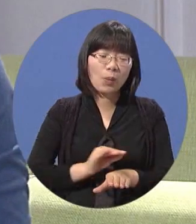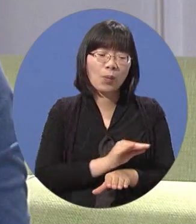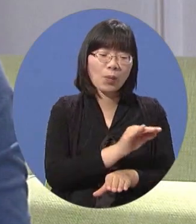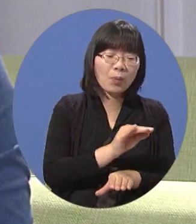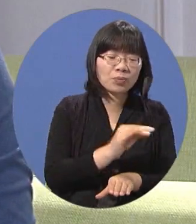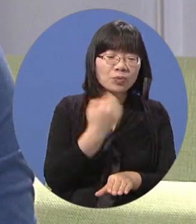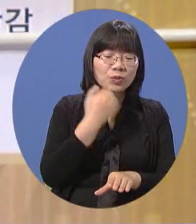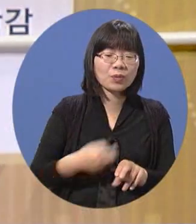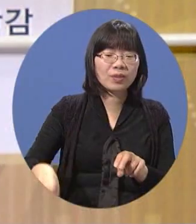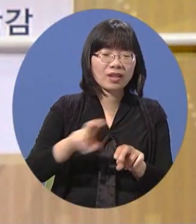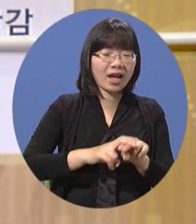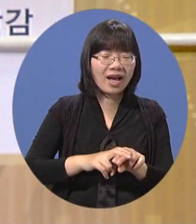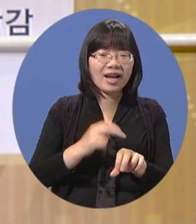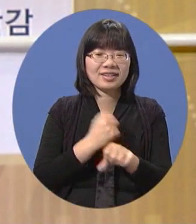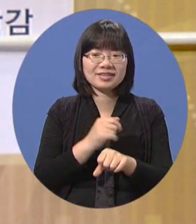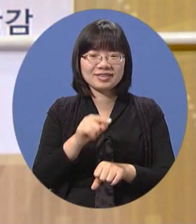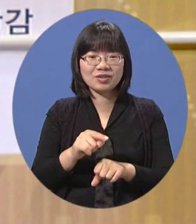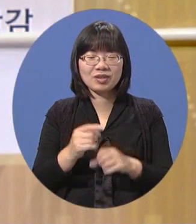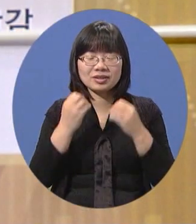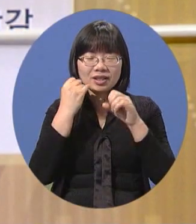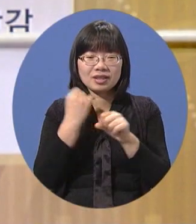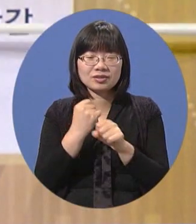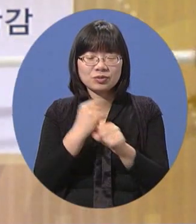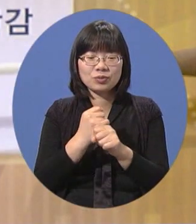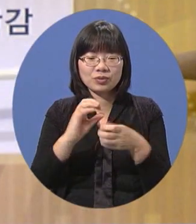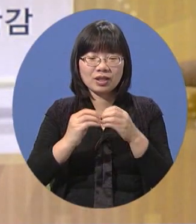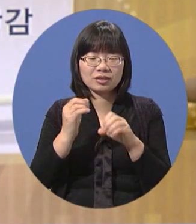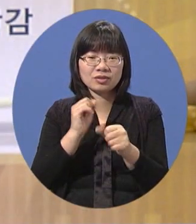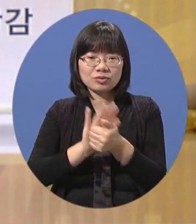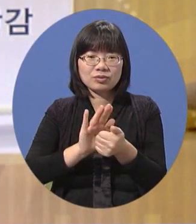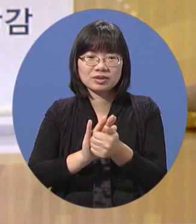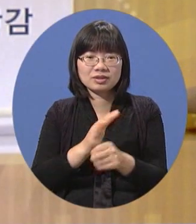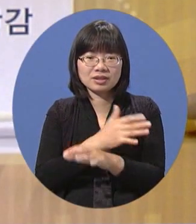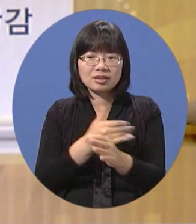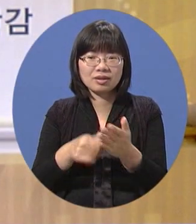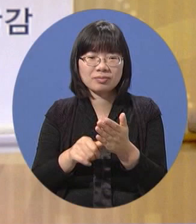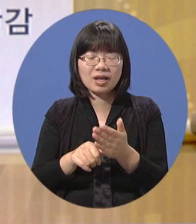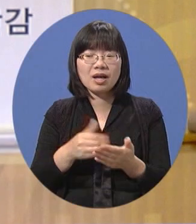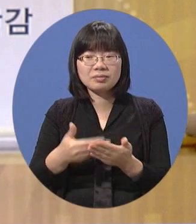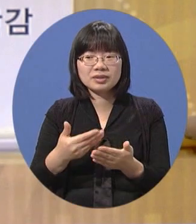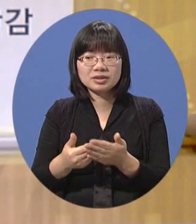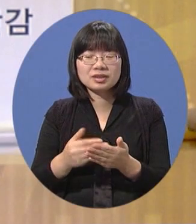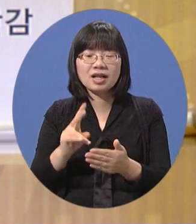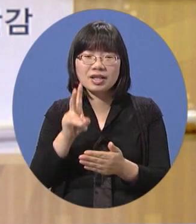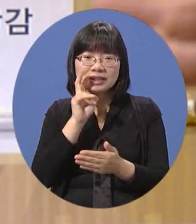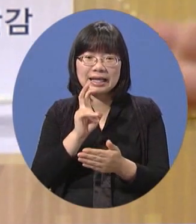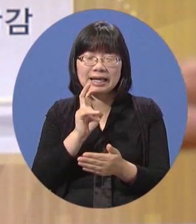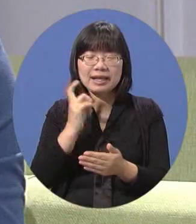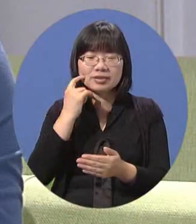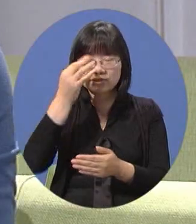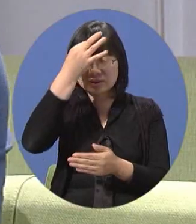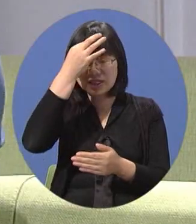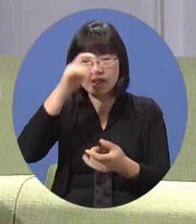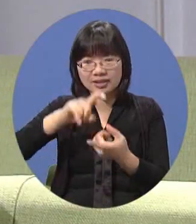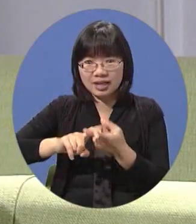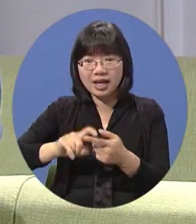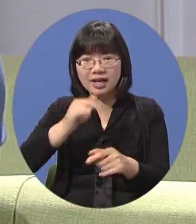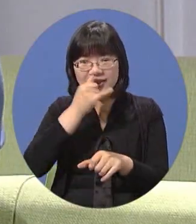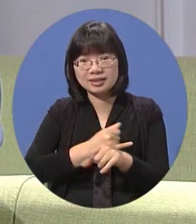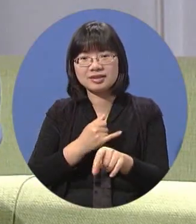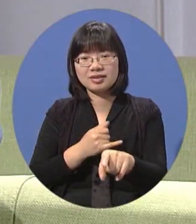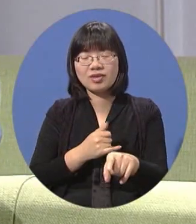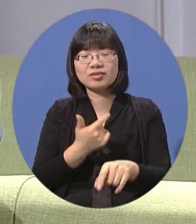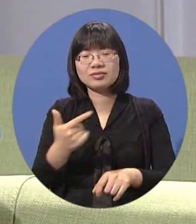거. 그리고 아이가 창조하고 조립하는 것을 돕는 장난감. 그리고 미술용품이나 음악 관련 예술과 관련된 그런 장난감 같은 소리가 것들이 나거나.